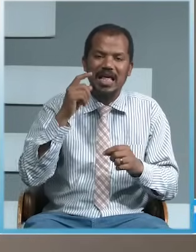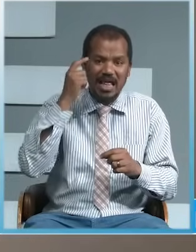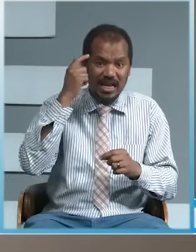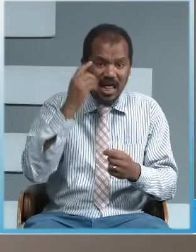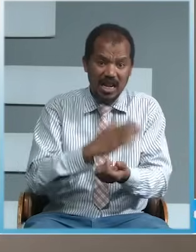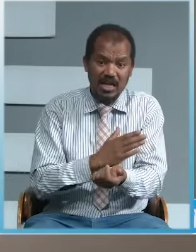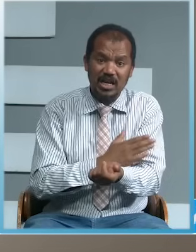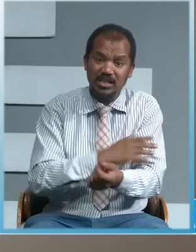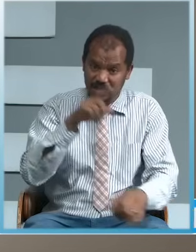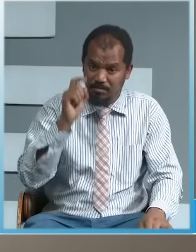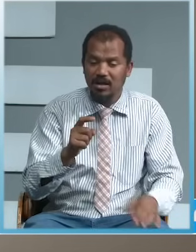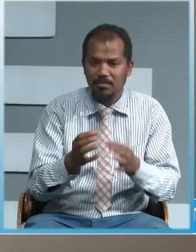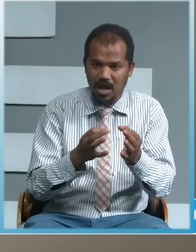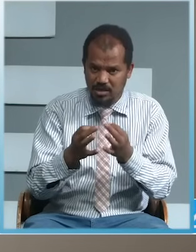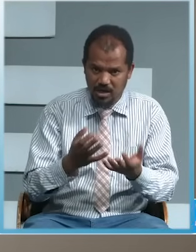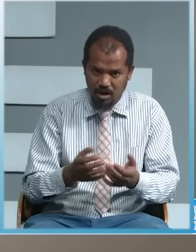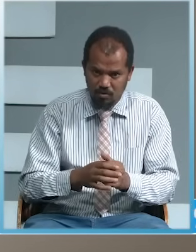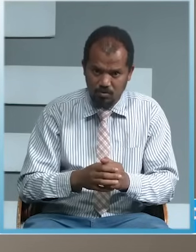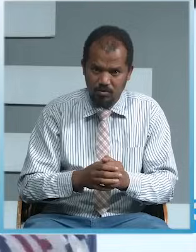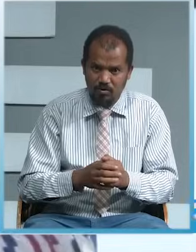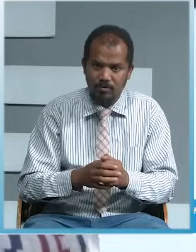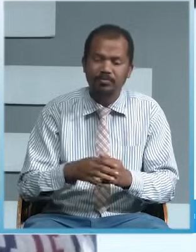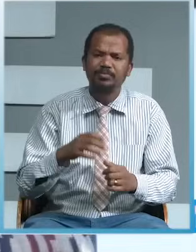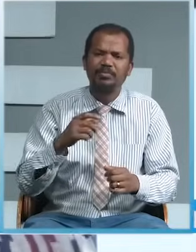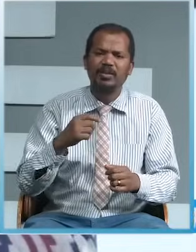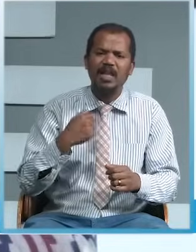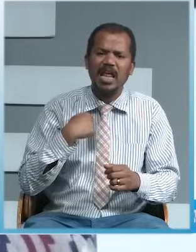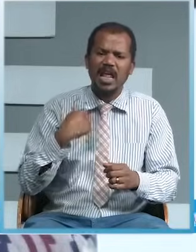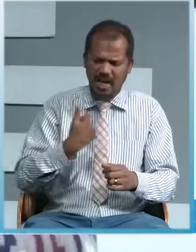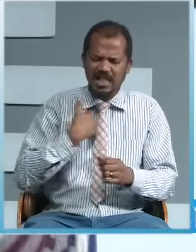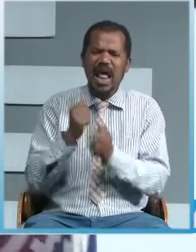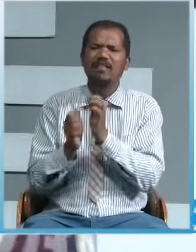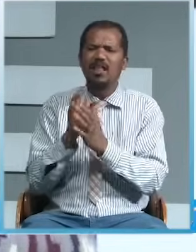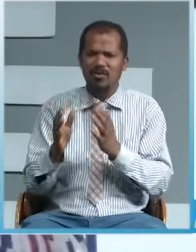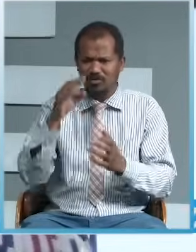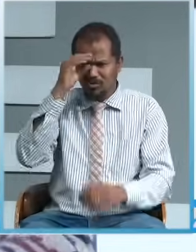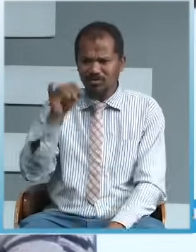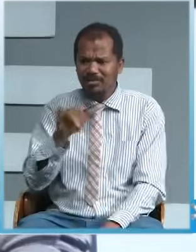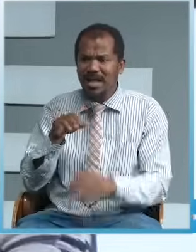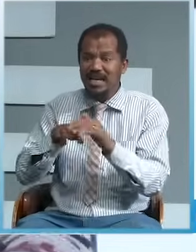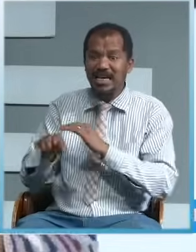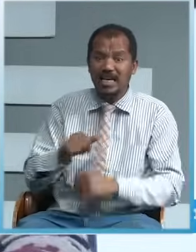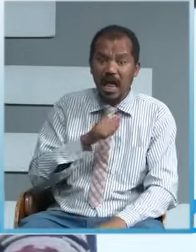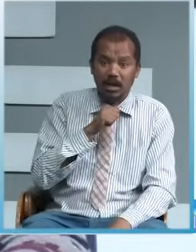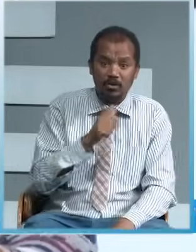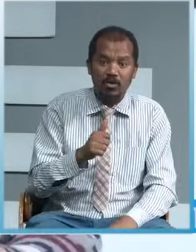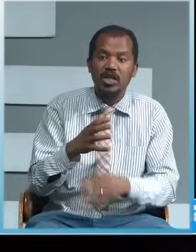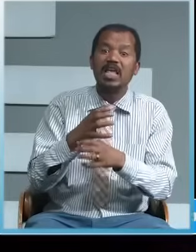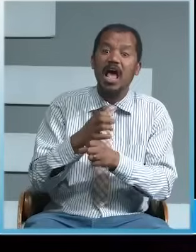ህሊና ሊያሻሽል እንደሚገባ ያስረዳሉ። አድራጊዎቹ ብቻ ሳይሆን ሰሚዎቹ እንደዚህ አይነት ነገሮች ውስጥ